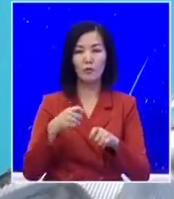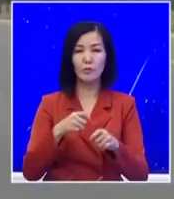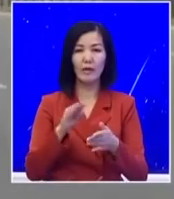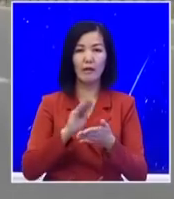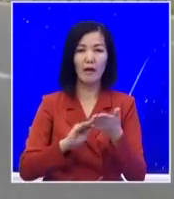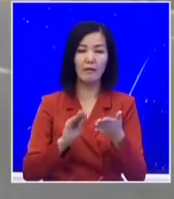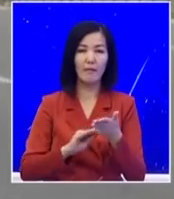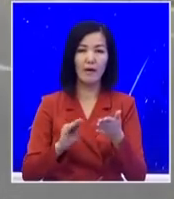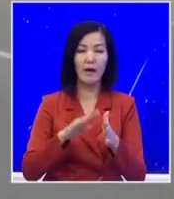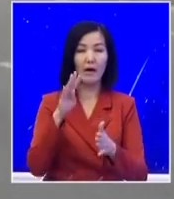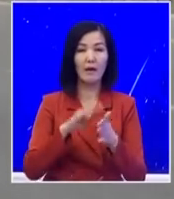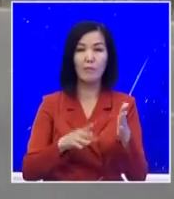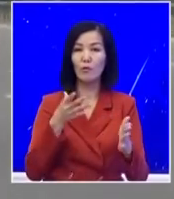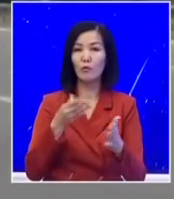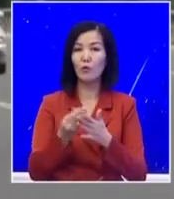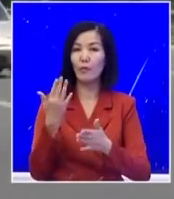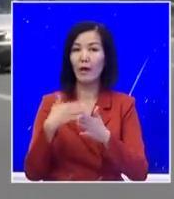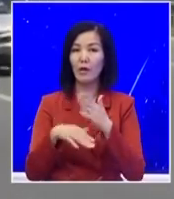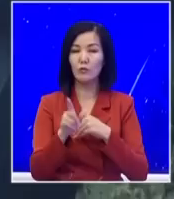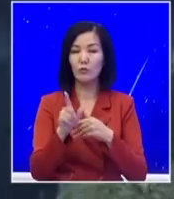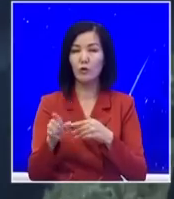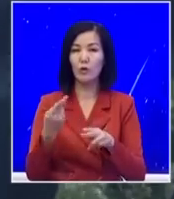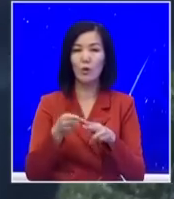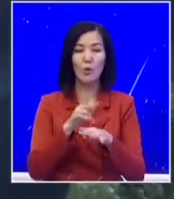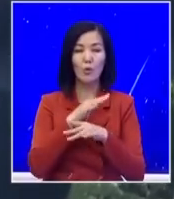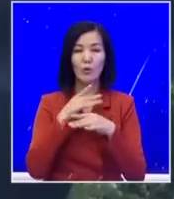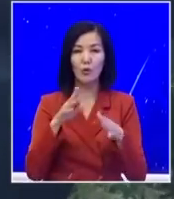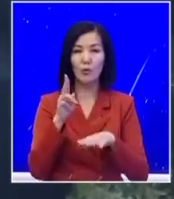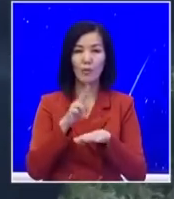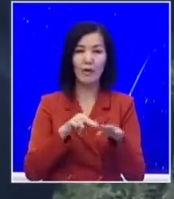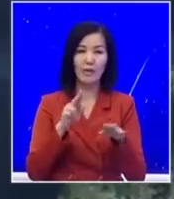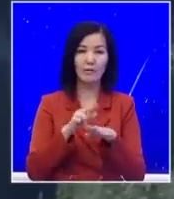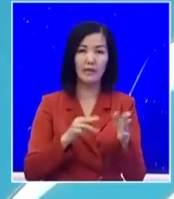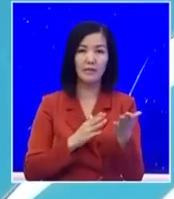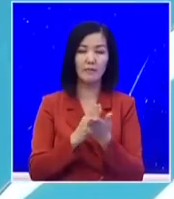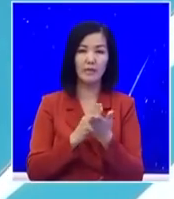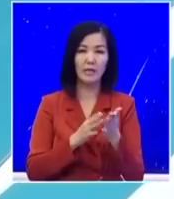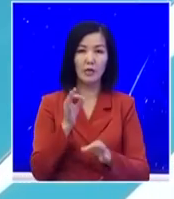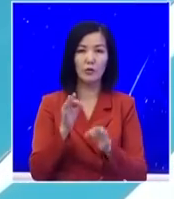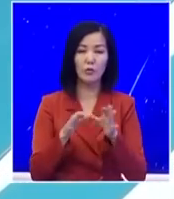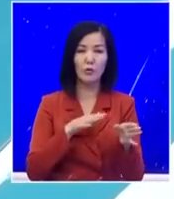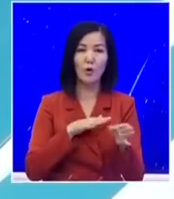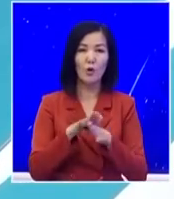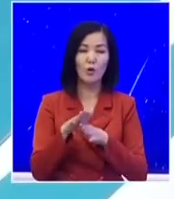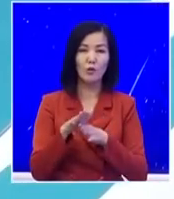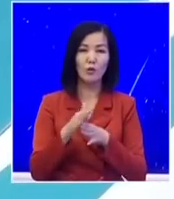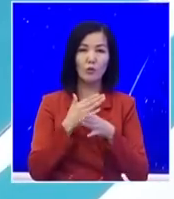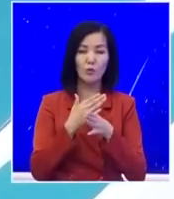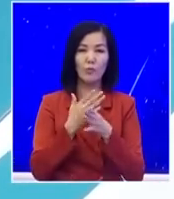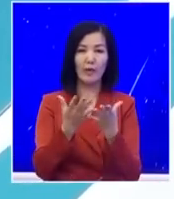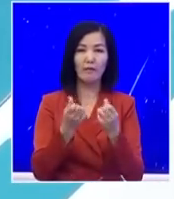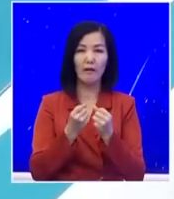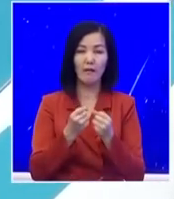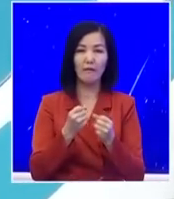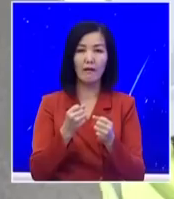хаттамаға сәйкес айыппұл төлемей жүргендер қаншама. Сол себепті полиция қызметкерлері жеке сот орындаушылар көмегіне жүгінеді. Қарыз сомасы